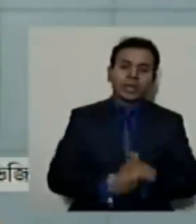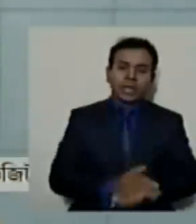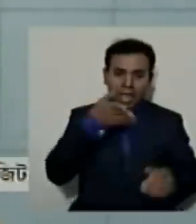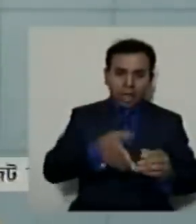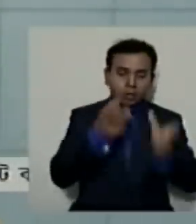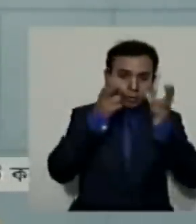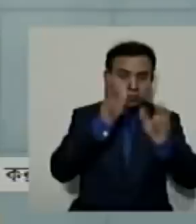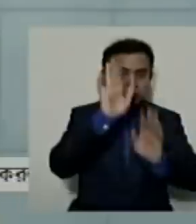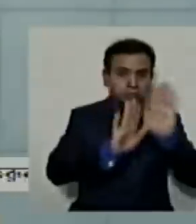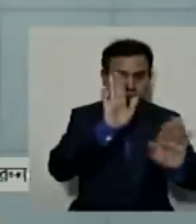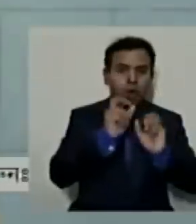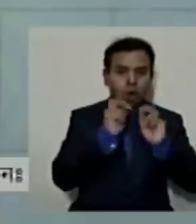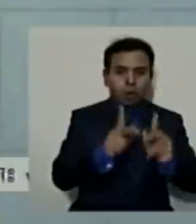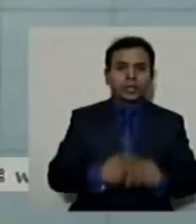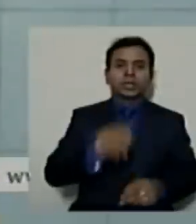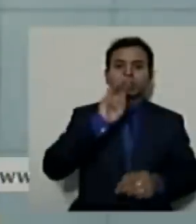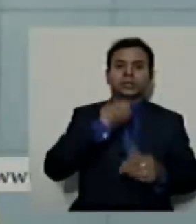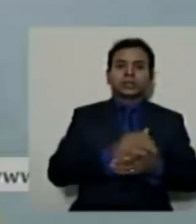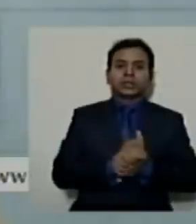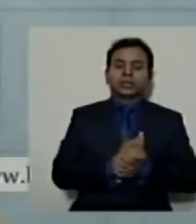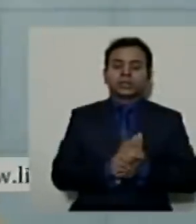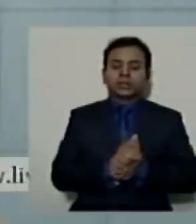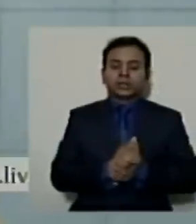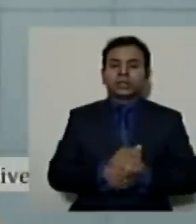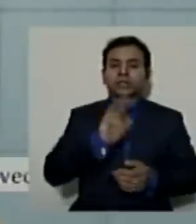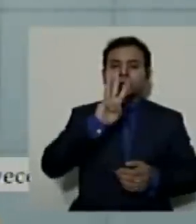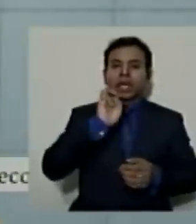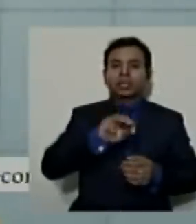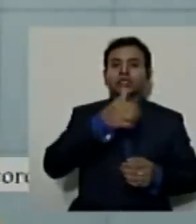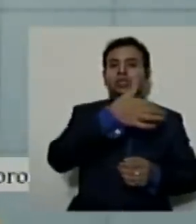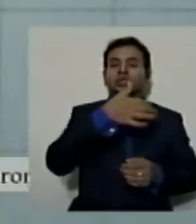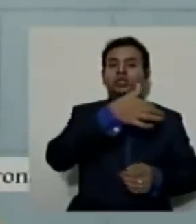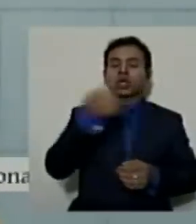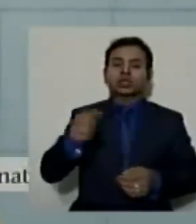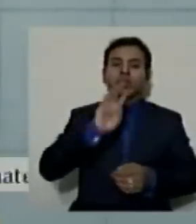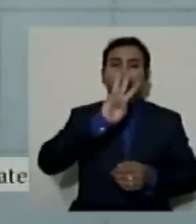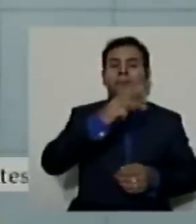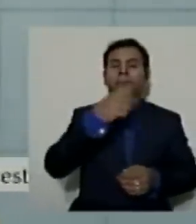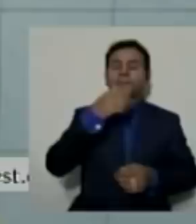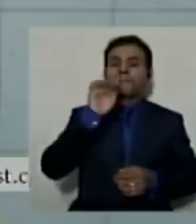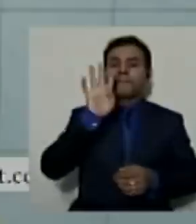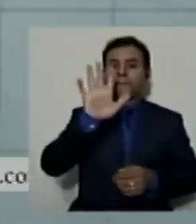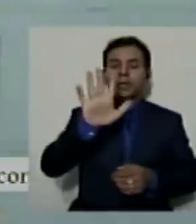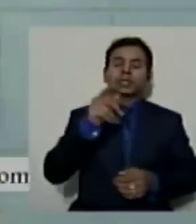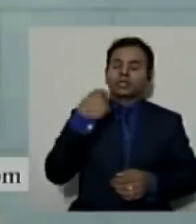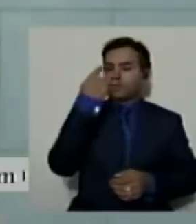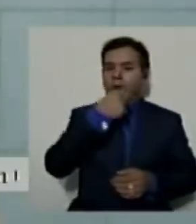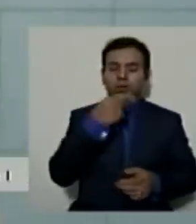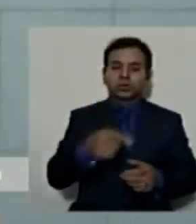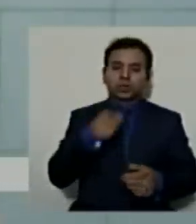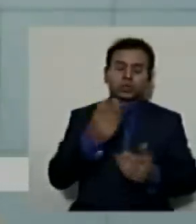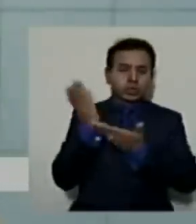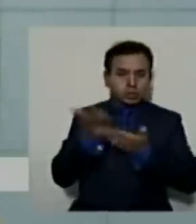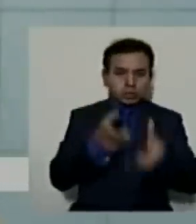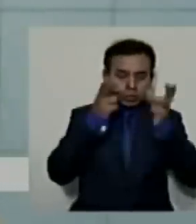30,635 জনকে। এখানে আমি জানিয়ে রাখতে চাই দেশবাসী এবং যারা দেখছেন, যারা কোয়ারেন্টাইনে থাকেন